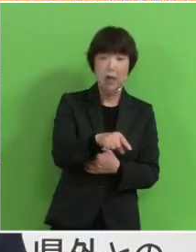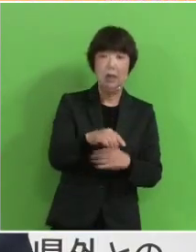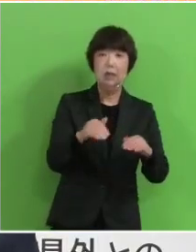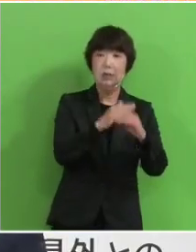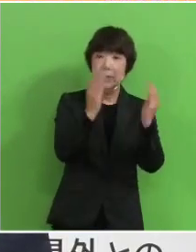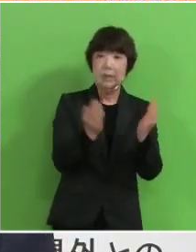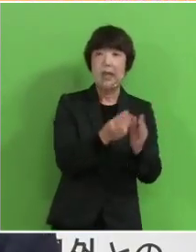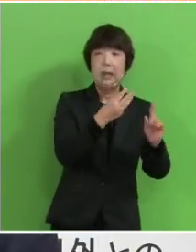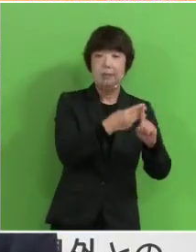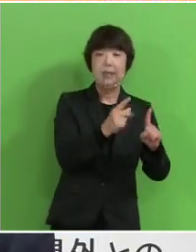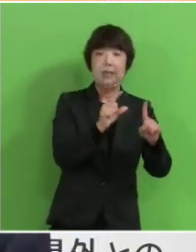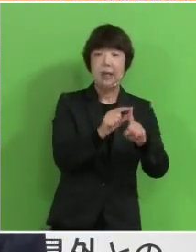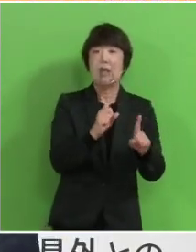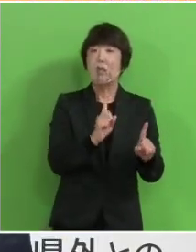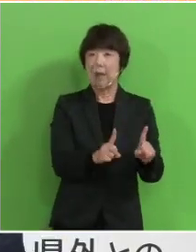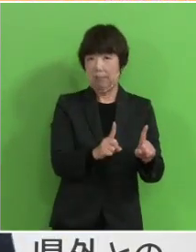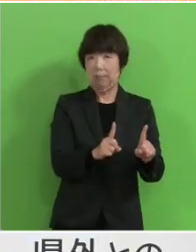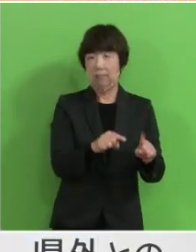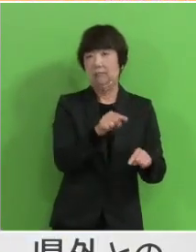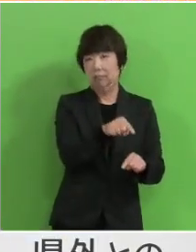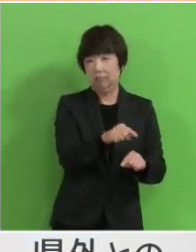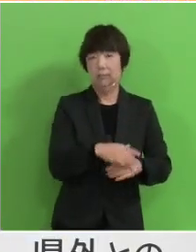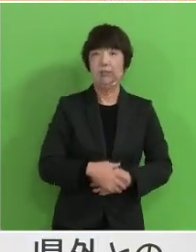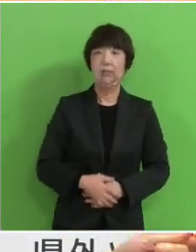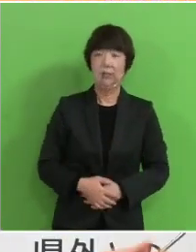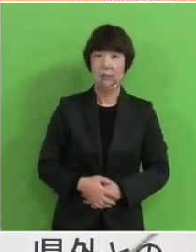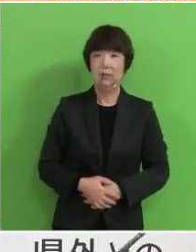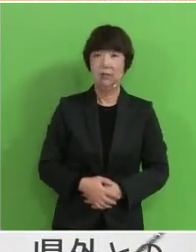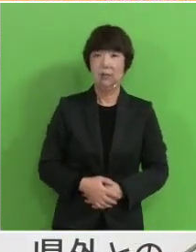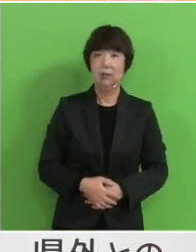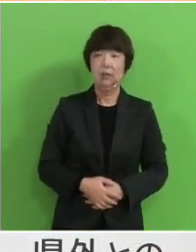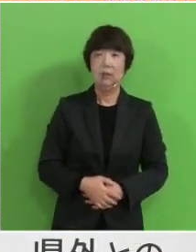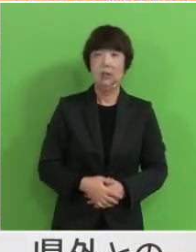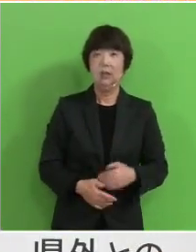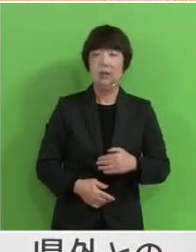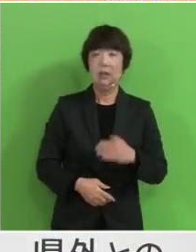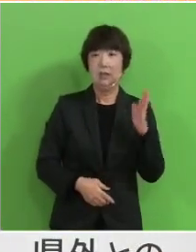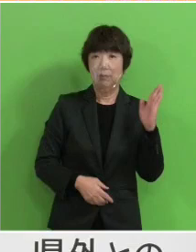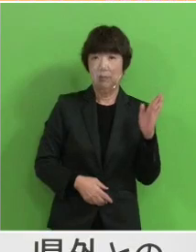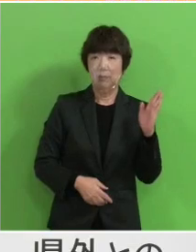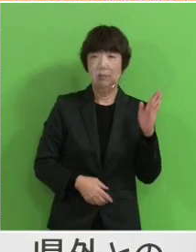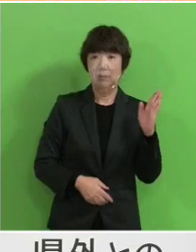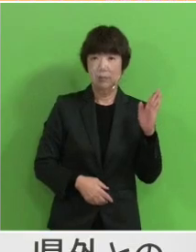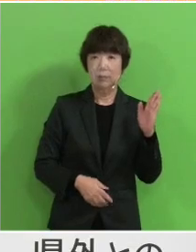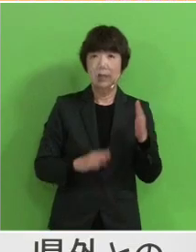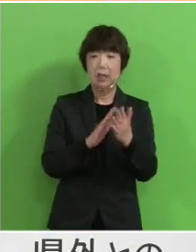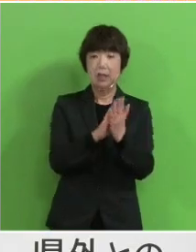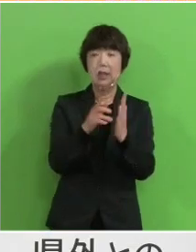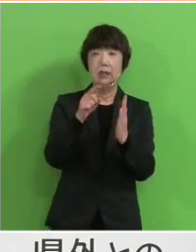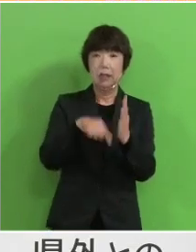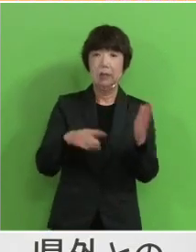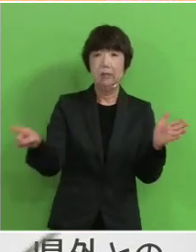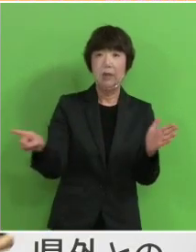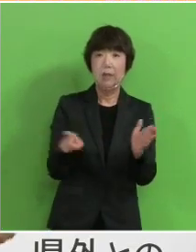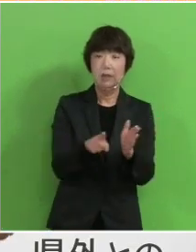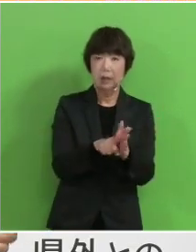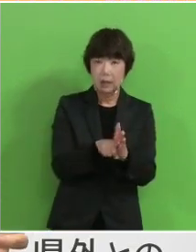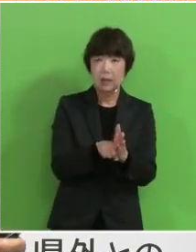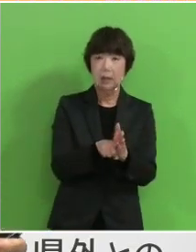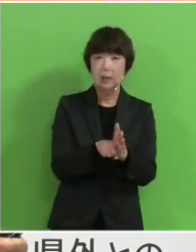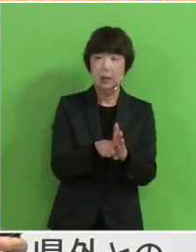ba 1系統でございますこのパネルの通り現在はこれまでに